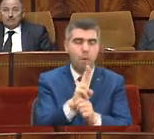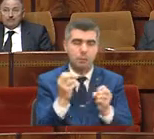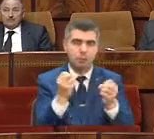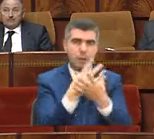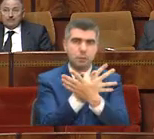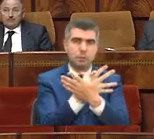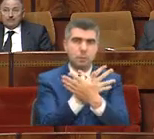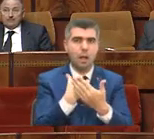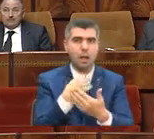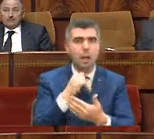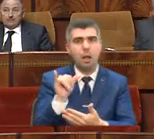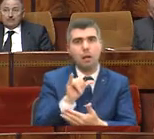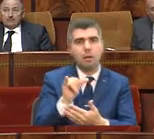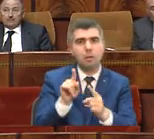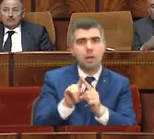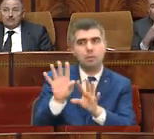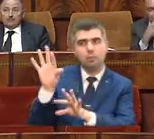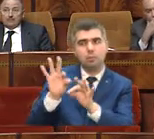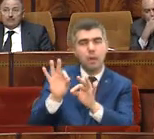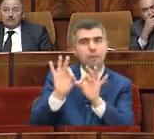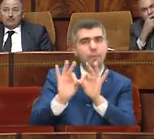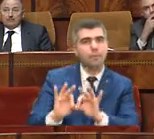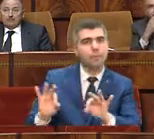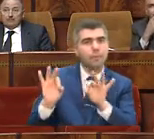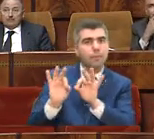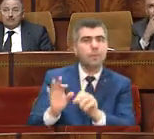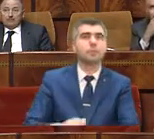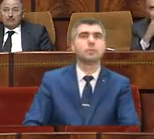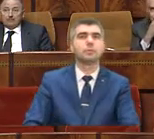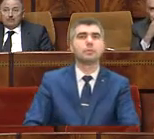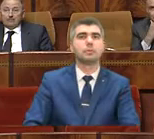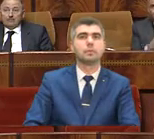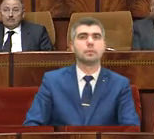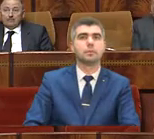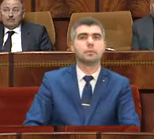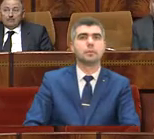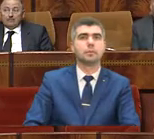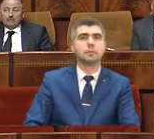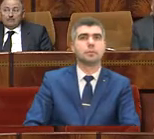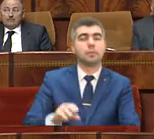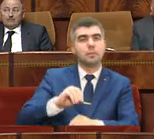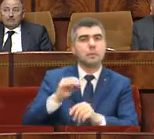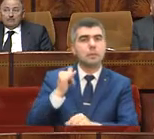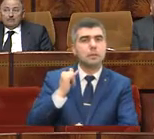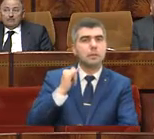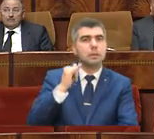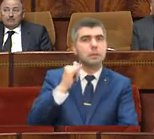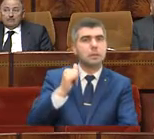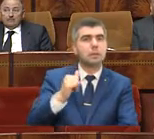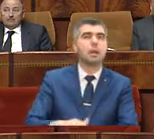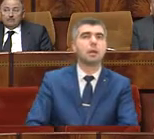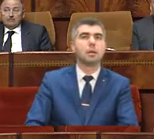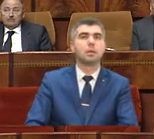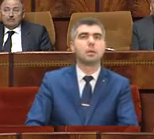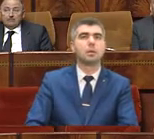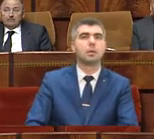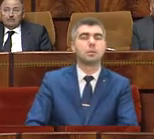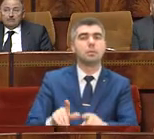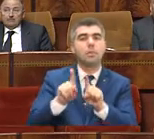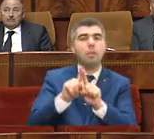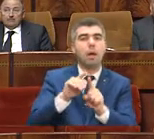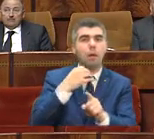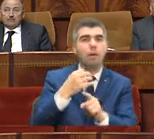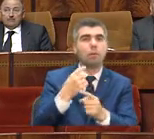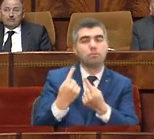يتم استثناؤهم من هذه التعيينات. كذلك دائما ان البواعث لا